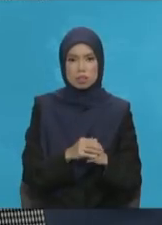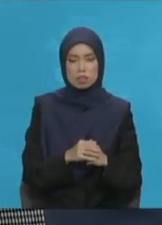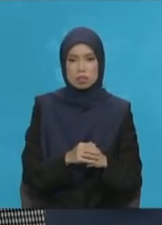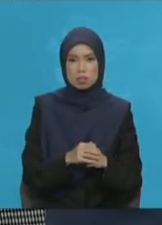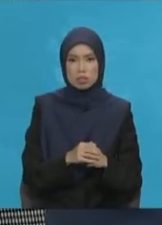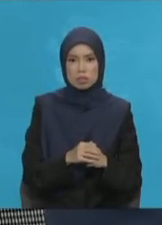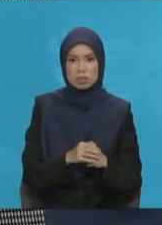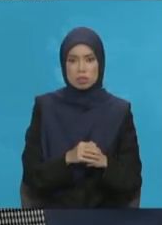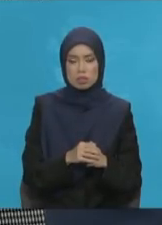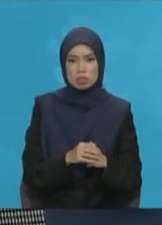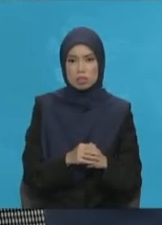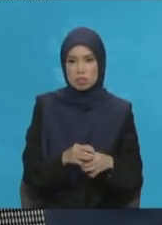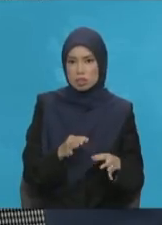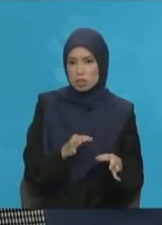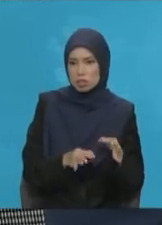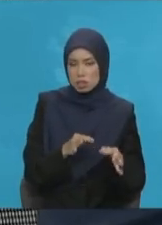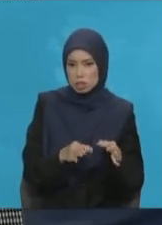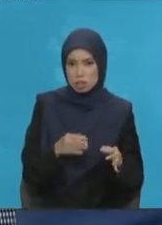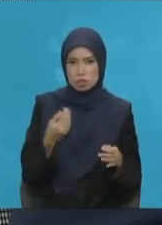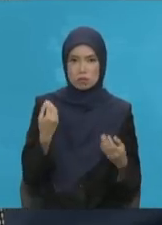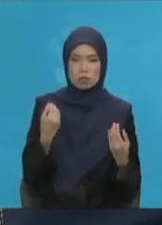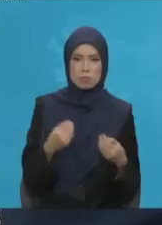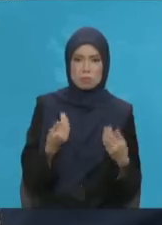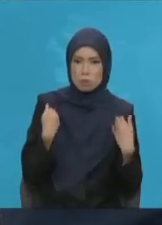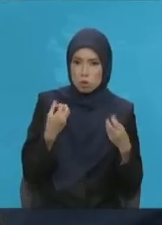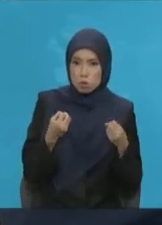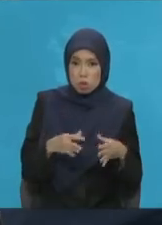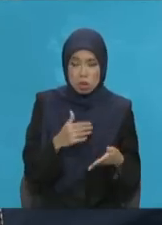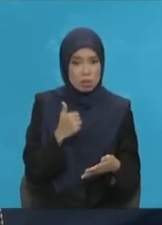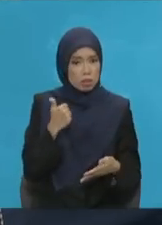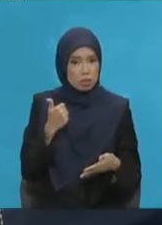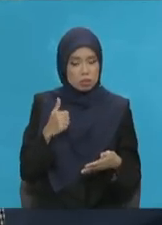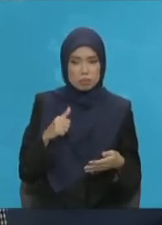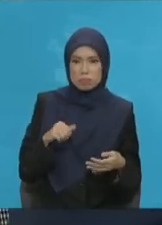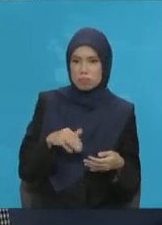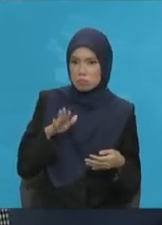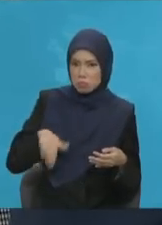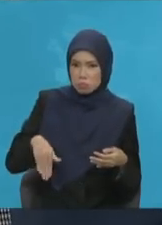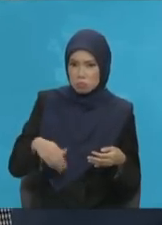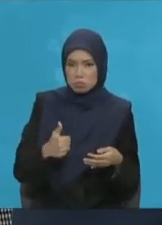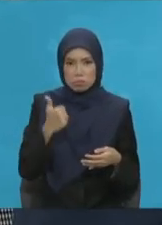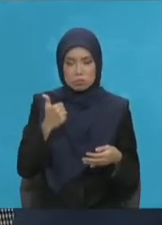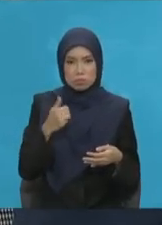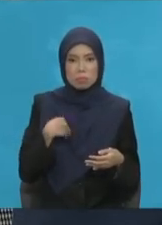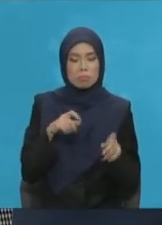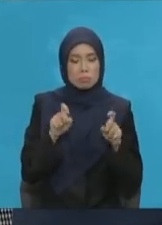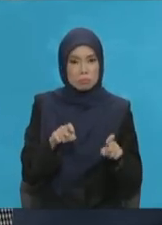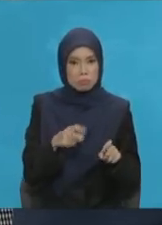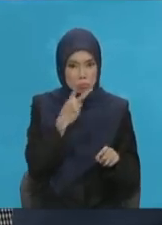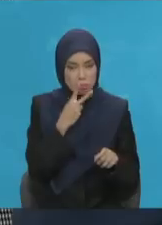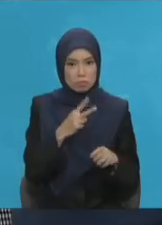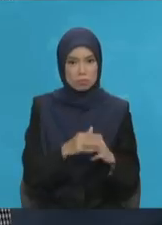sudah mencapai tahap yang dikehendaki ataupun belum jika belum berarti masih